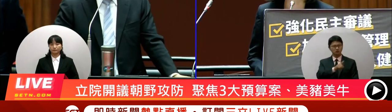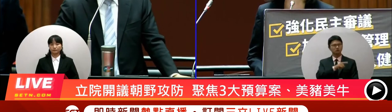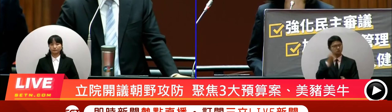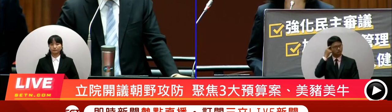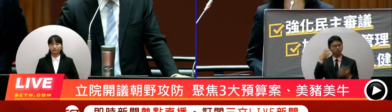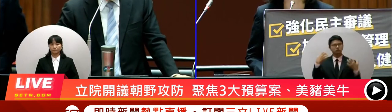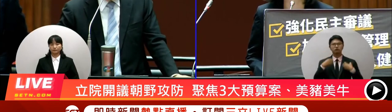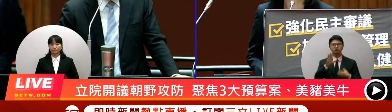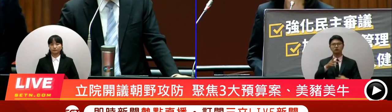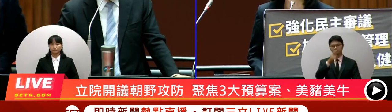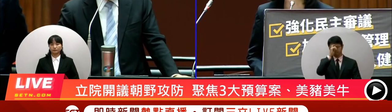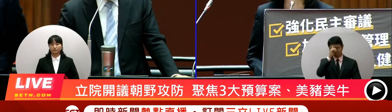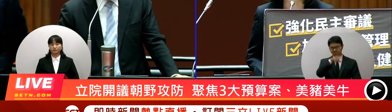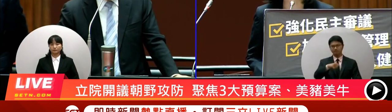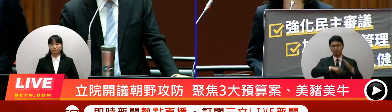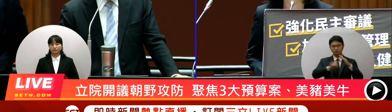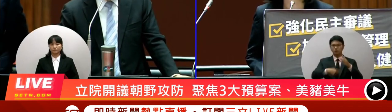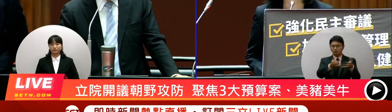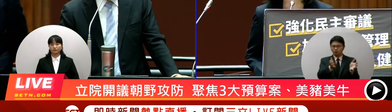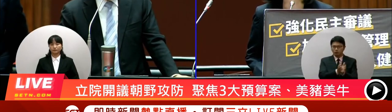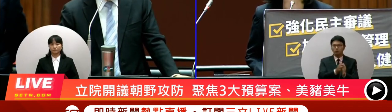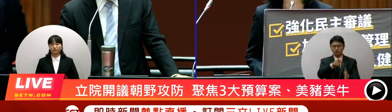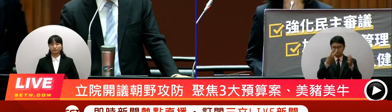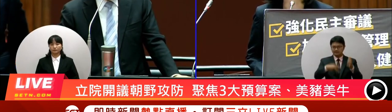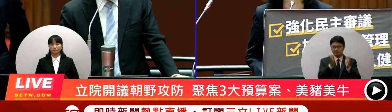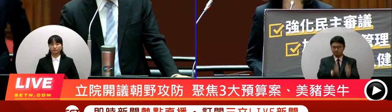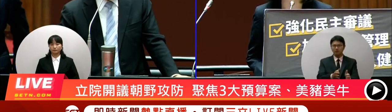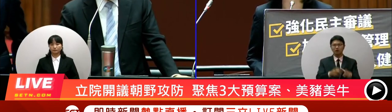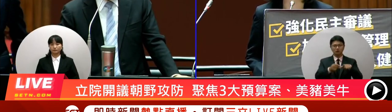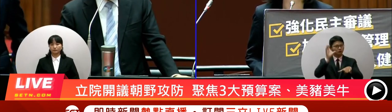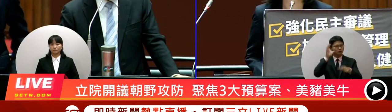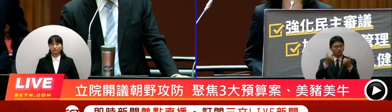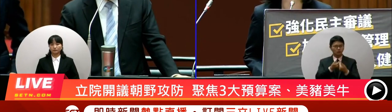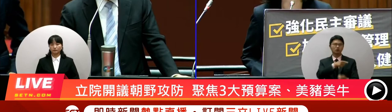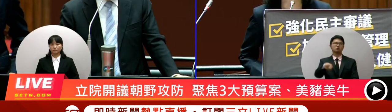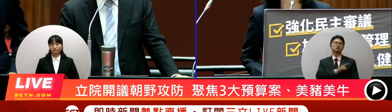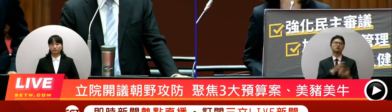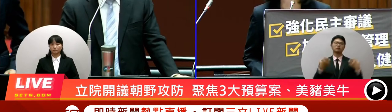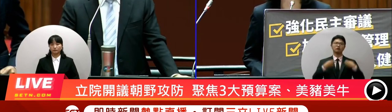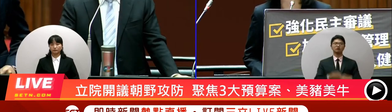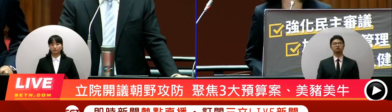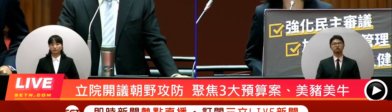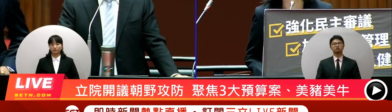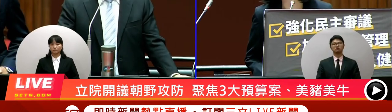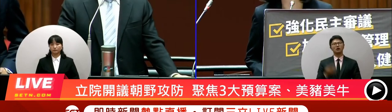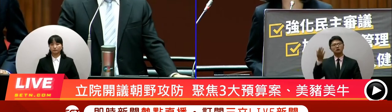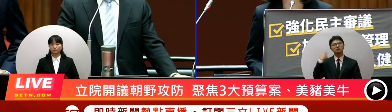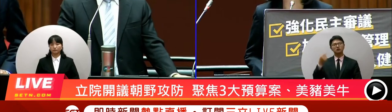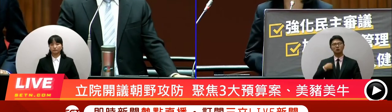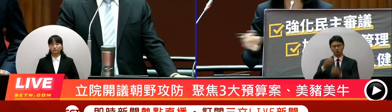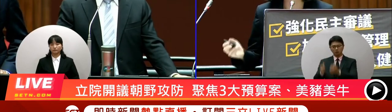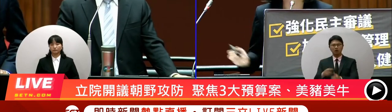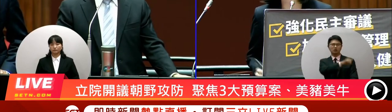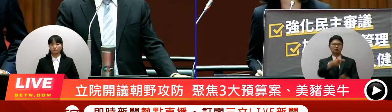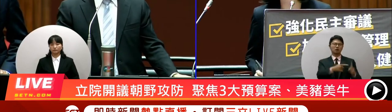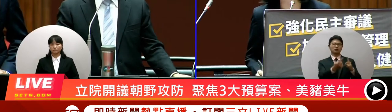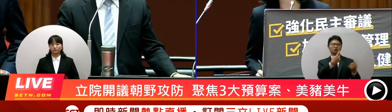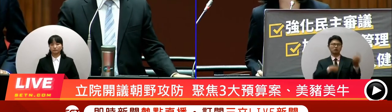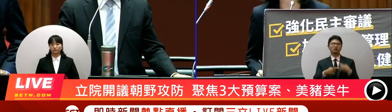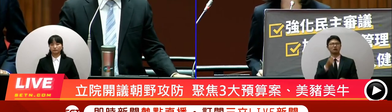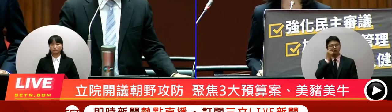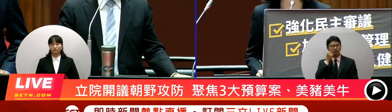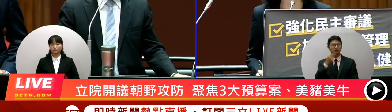仍然希望能够请求院部能够考虑召开这个公听会，由院部来主责。因为我们召开的其实都会说，你们没有空参加嘛，因为我们不会知道各位院